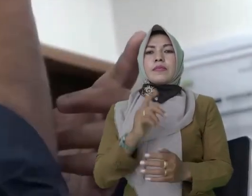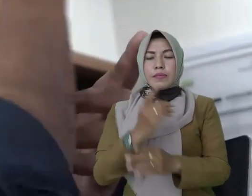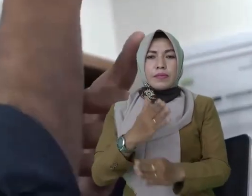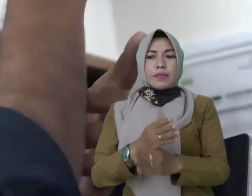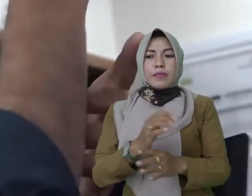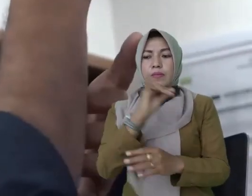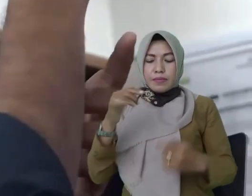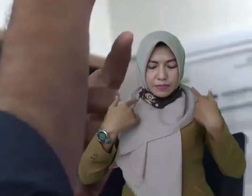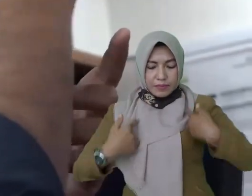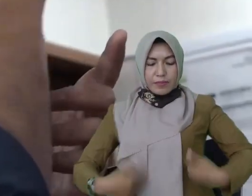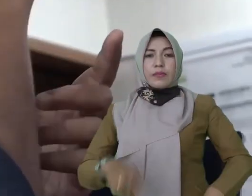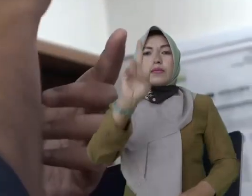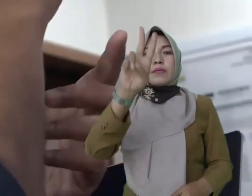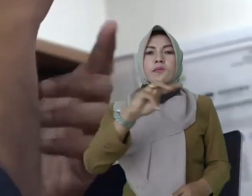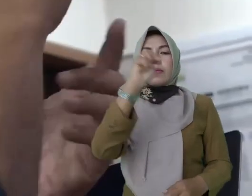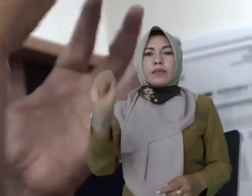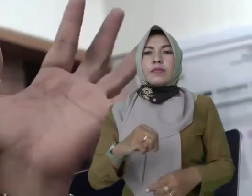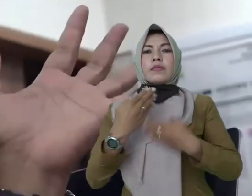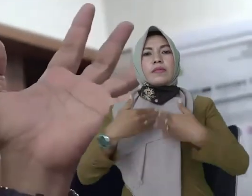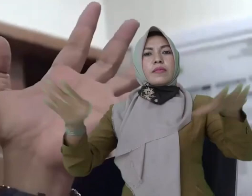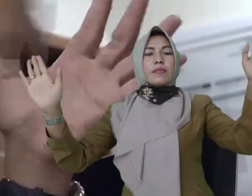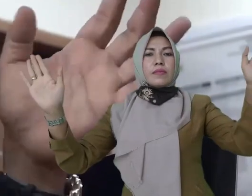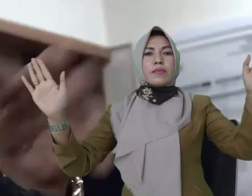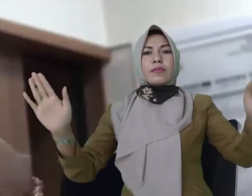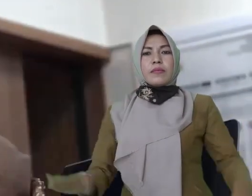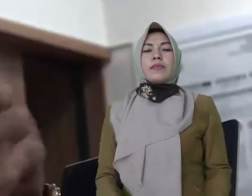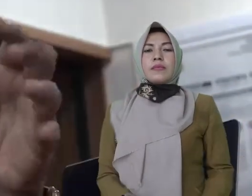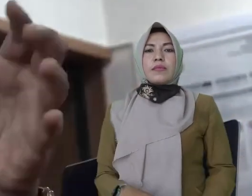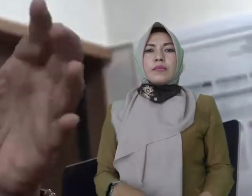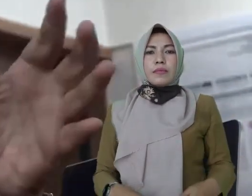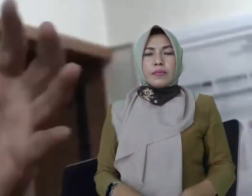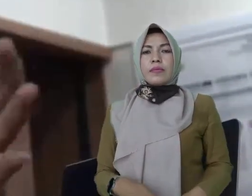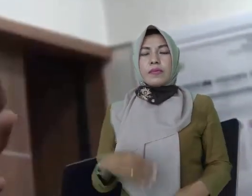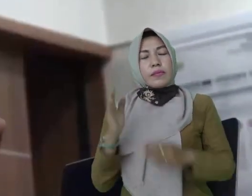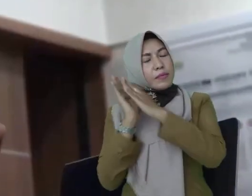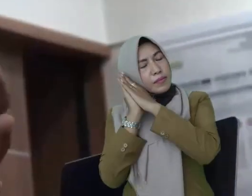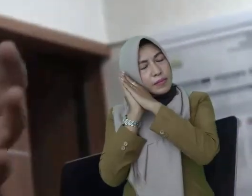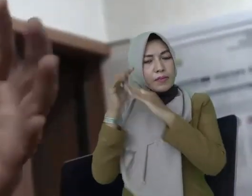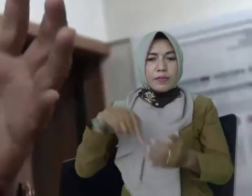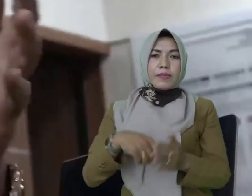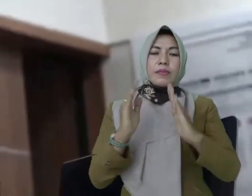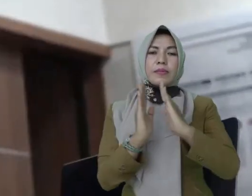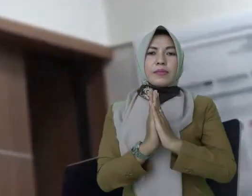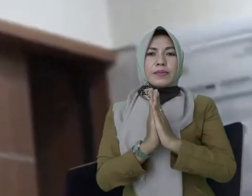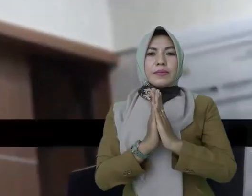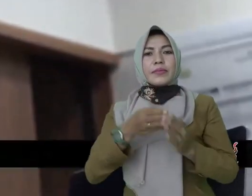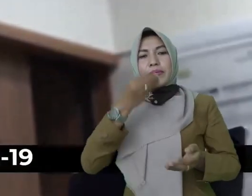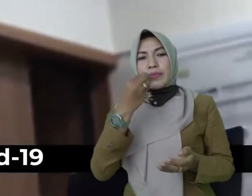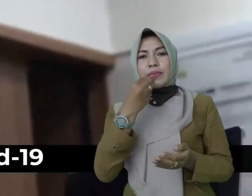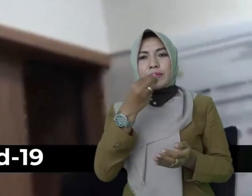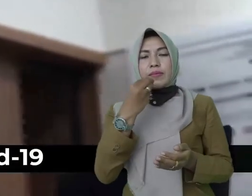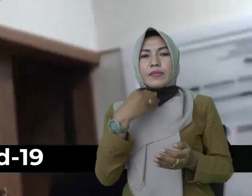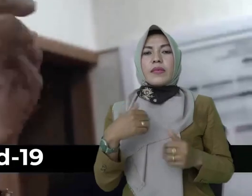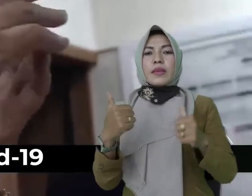Karena lamanya virus itu berada dalam badan 2 minggu. Selama itu udah hilang kalau enggak kalau tidak berat ya. Jadi tidur aja di rumah,